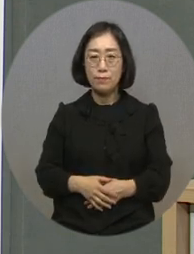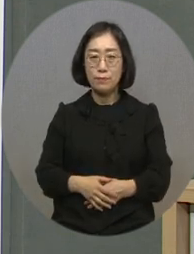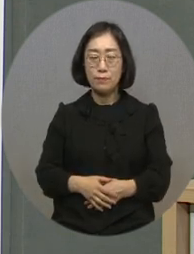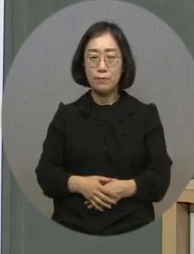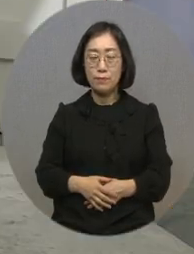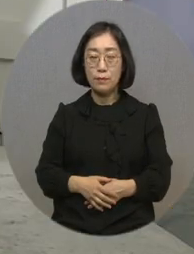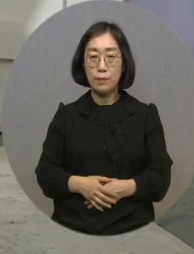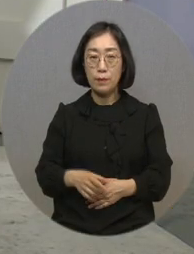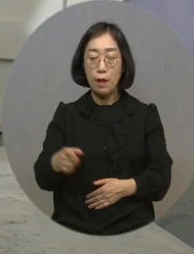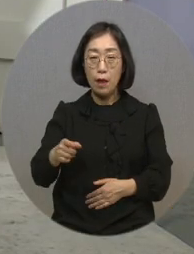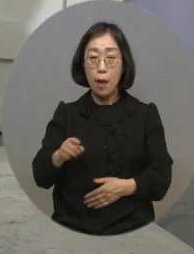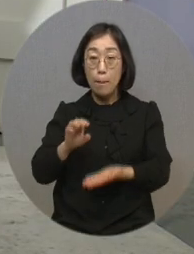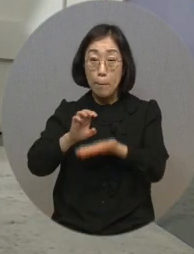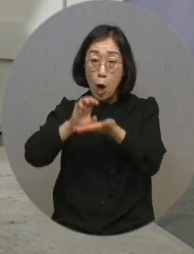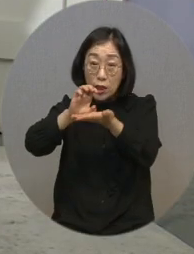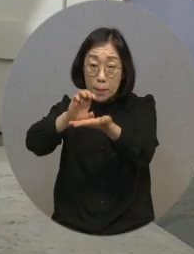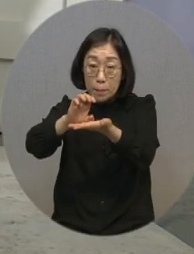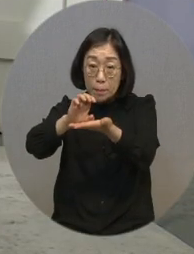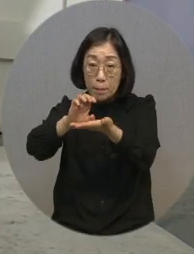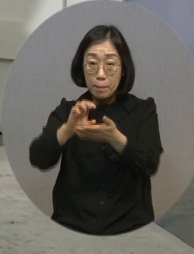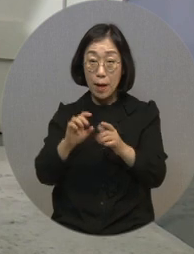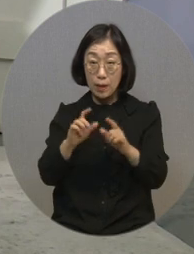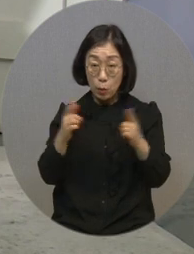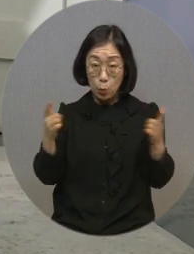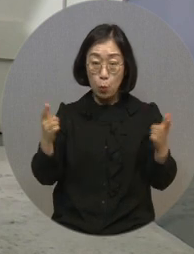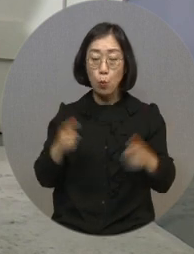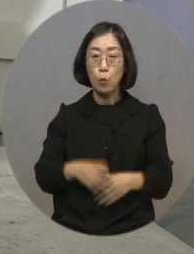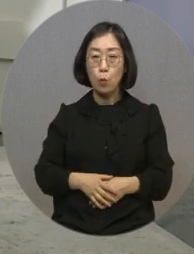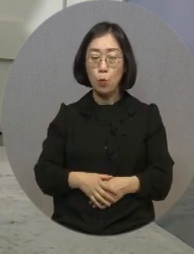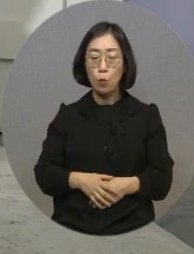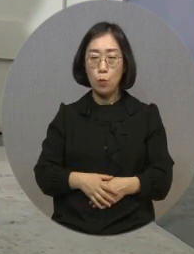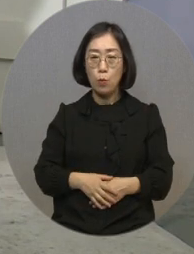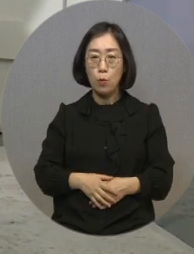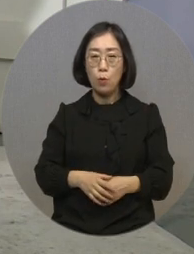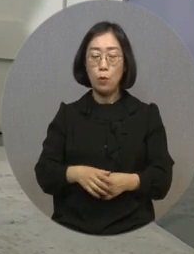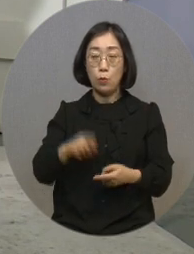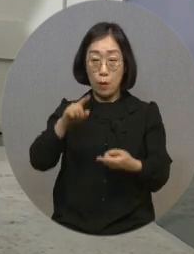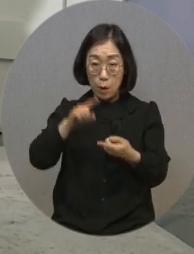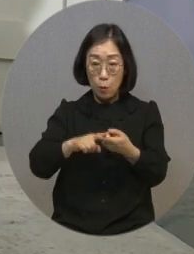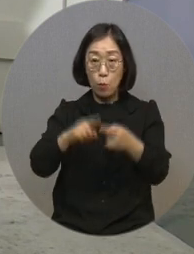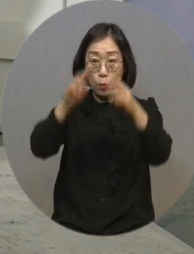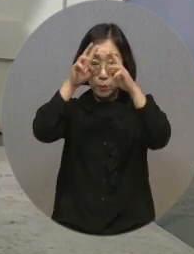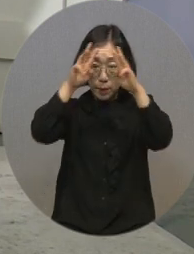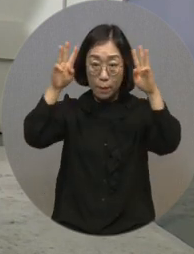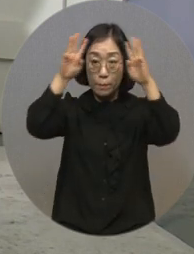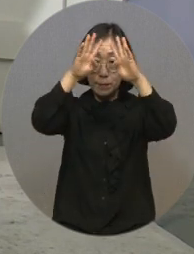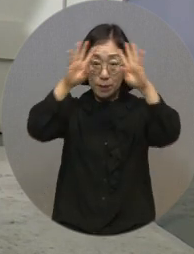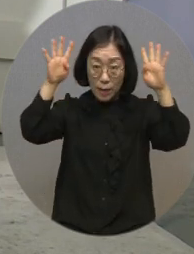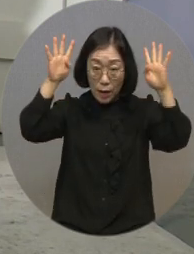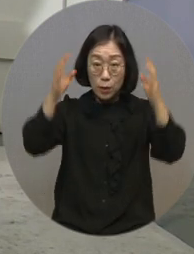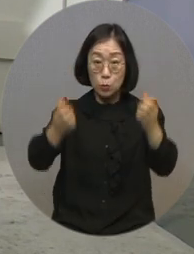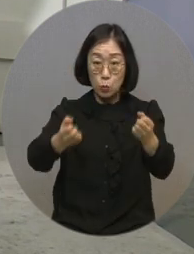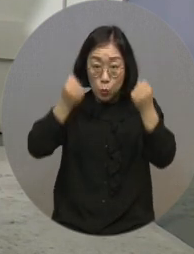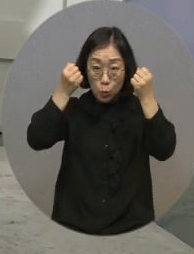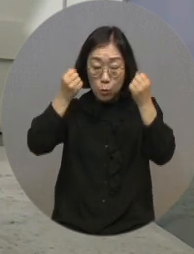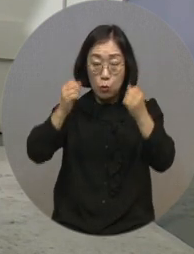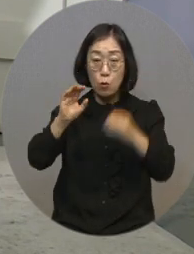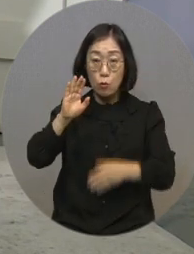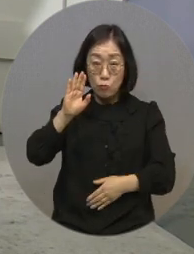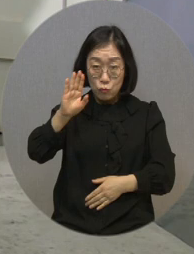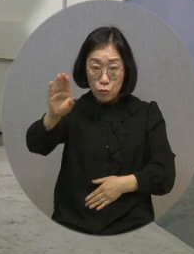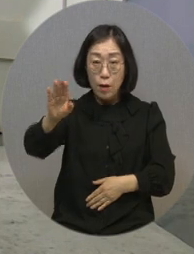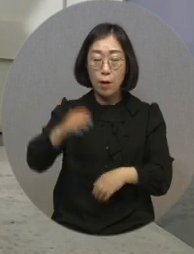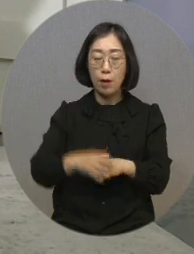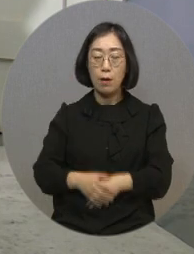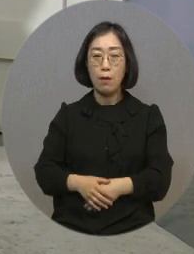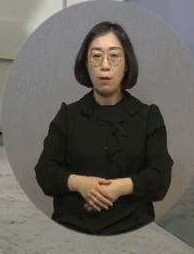하고 그러면 그때 편입을 하거나 그러질 않고 예, 예, 예. 그냥 4학년 졸업을 한 다음에 결정을